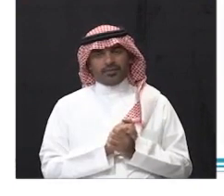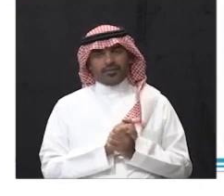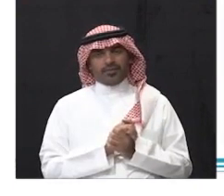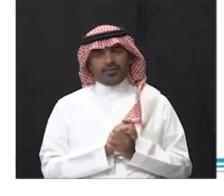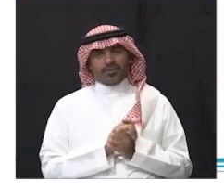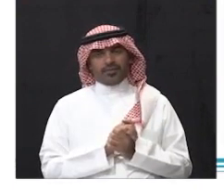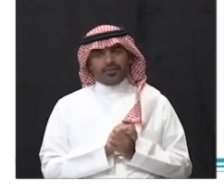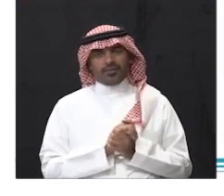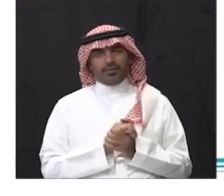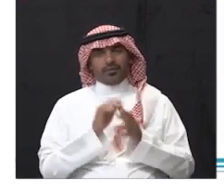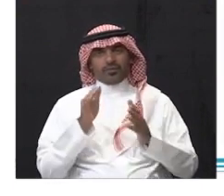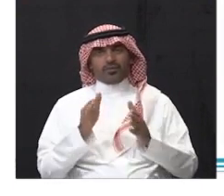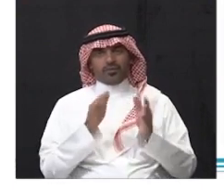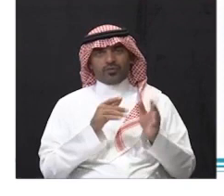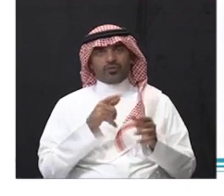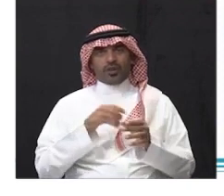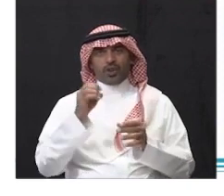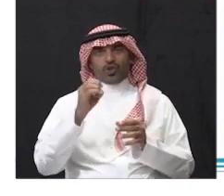نبدأ بالأجوبة.